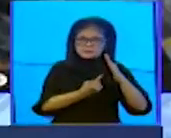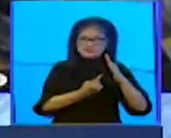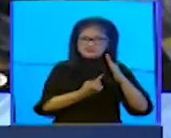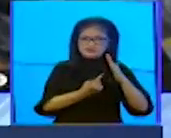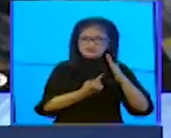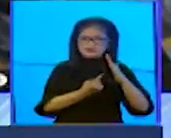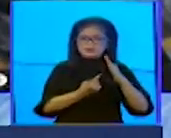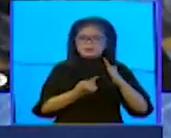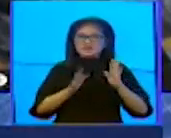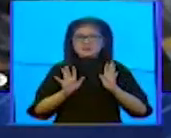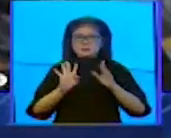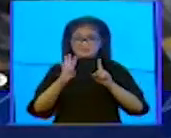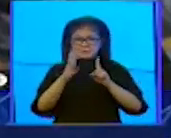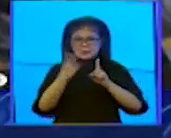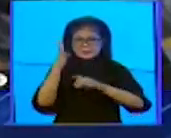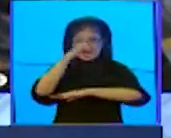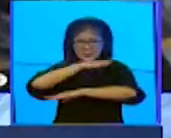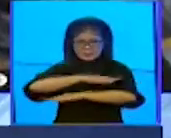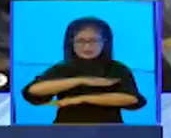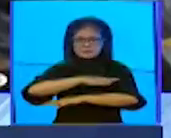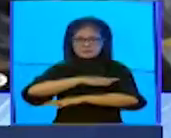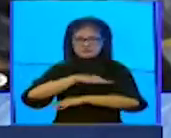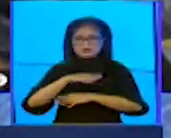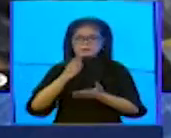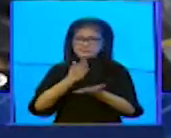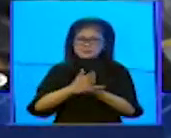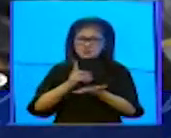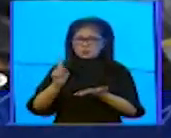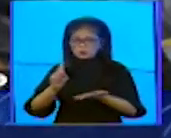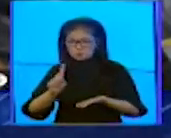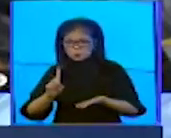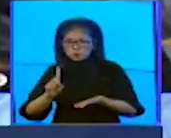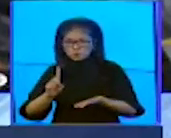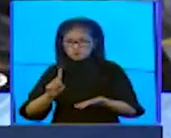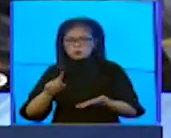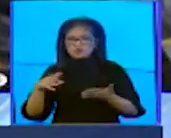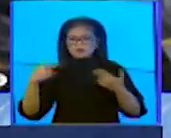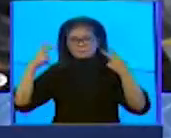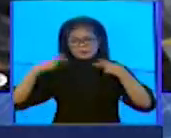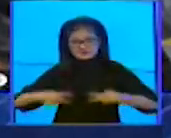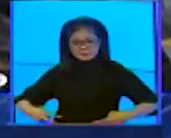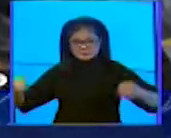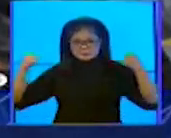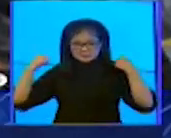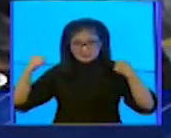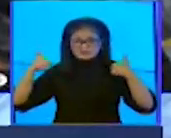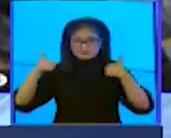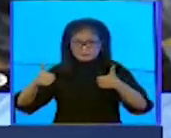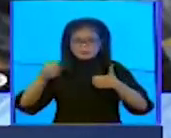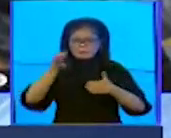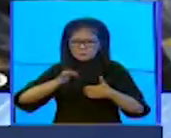tidak 14 hari, 15 hari, kita pastikan mereka tidak ada gejala itu, baru kemudian mereka bisa masuk ke kamar